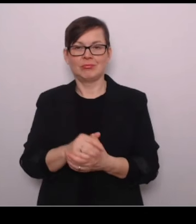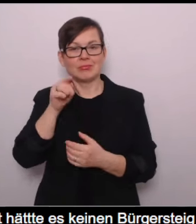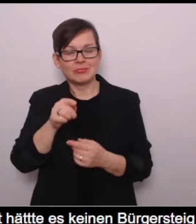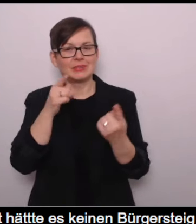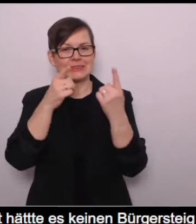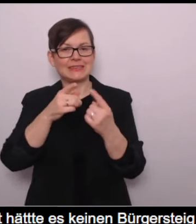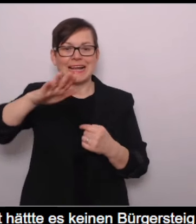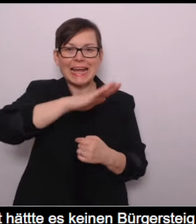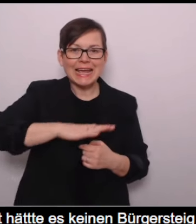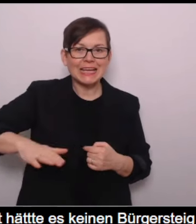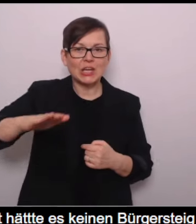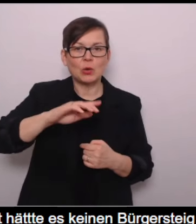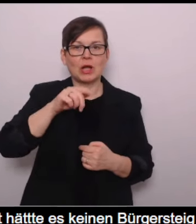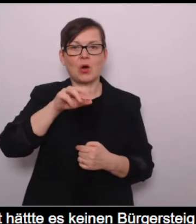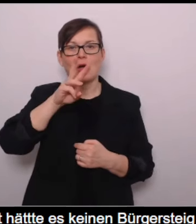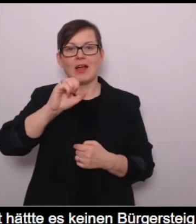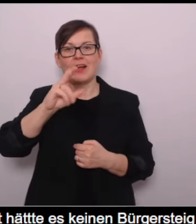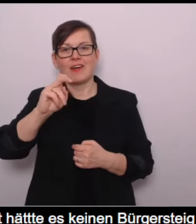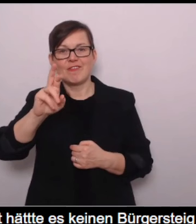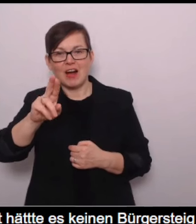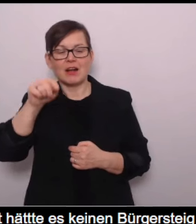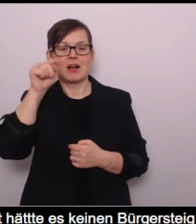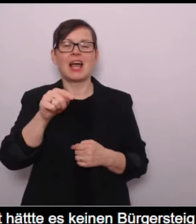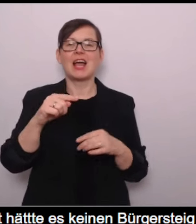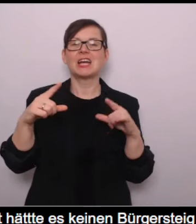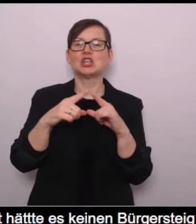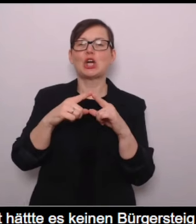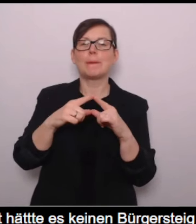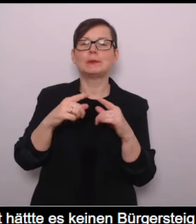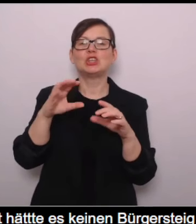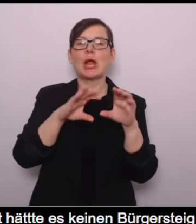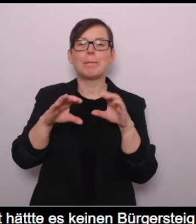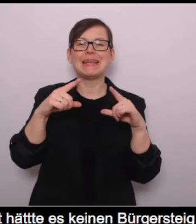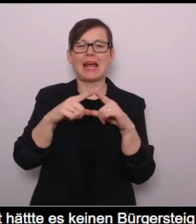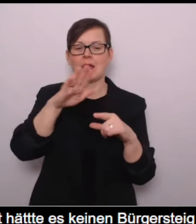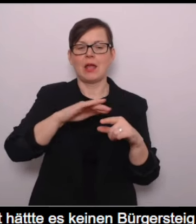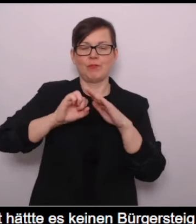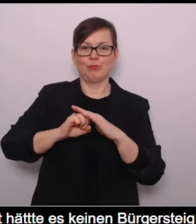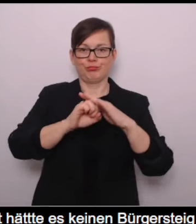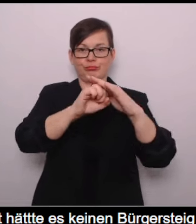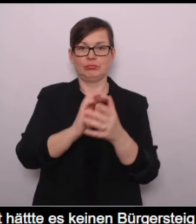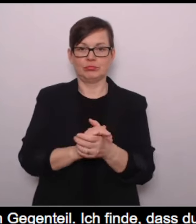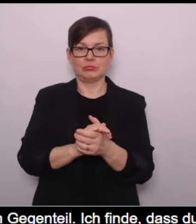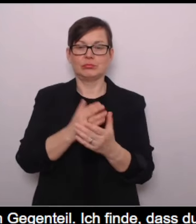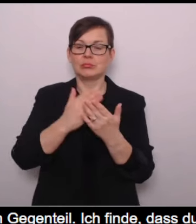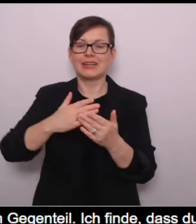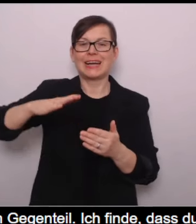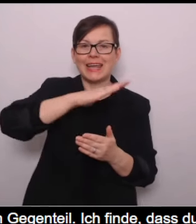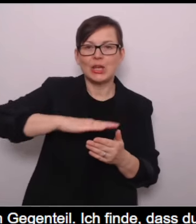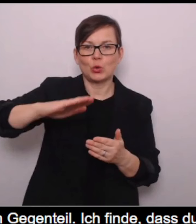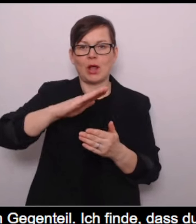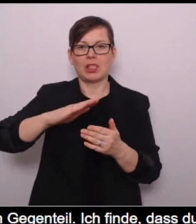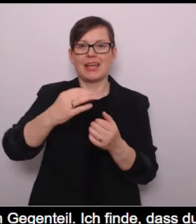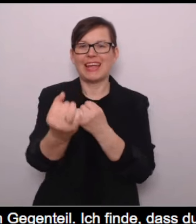Münchner mit Strom zu versorgen, sondern er dient in erster Linie dazu, die Region und auch Wacker, also das gesamte Chemiedreieck